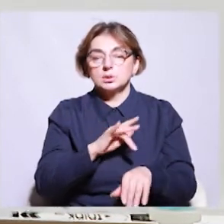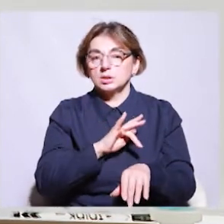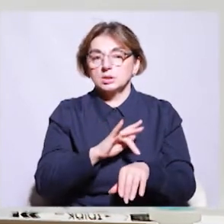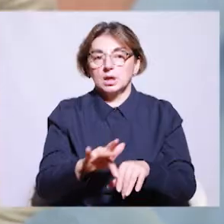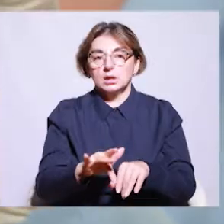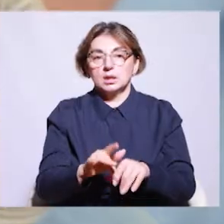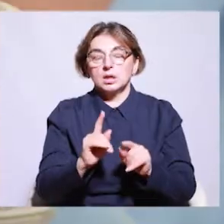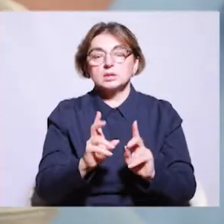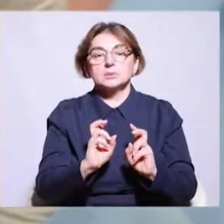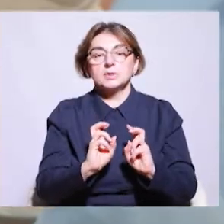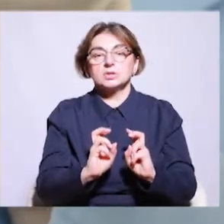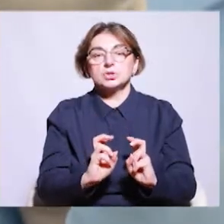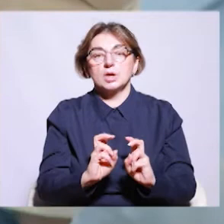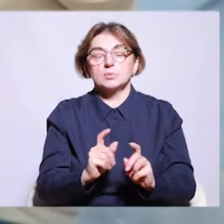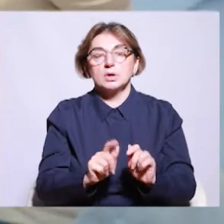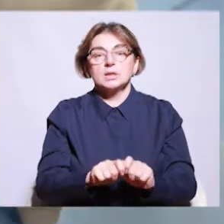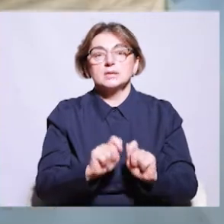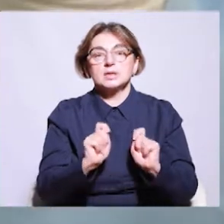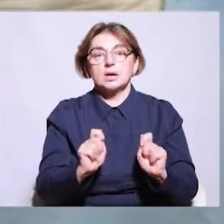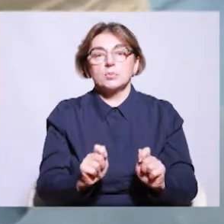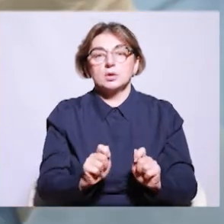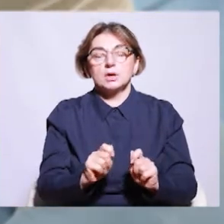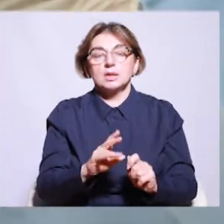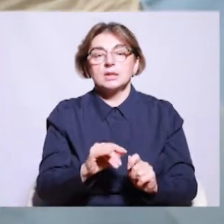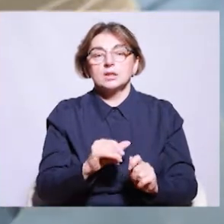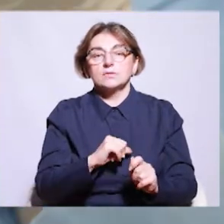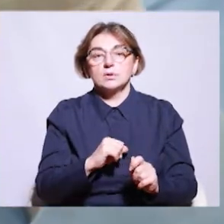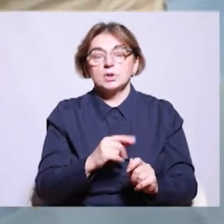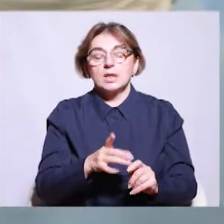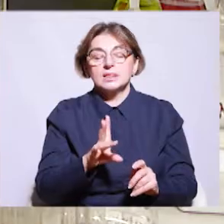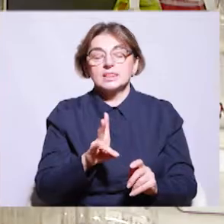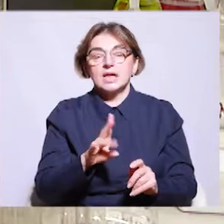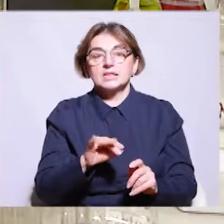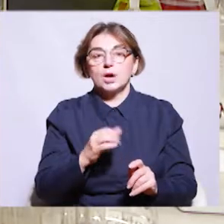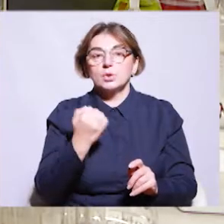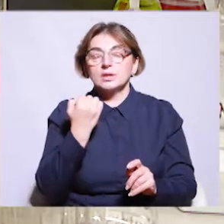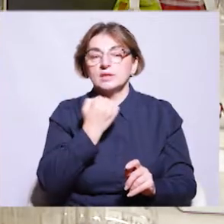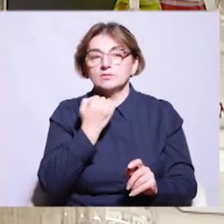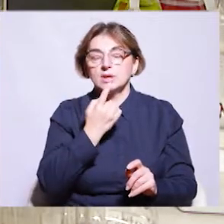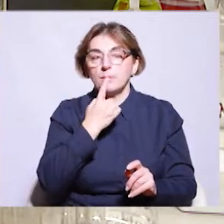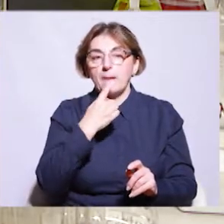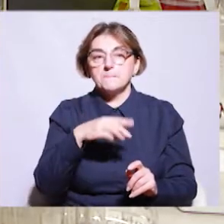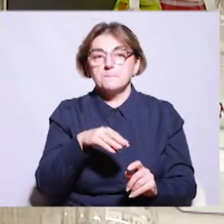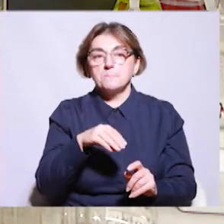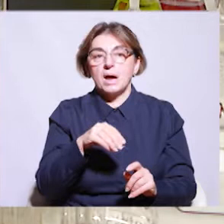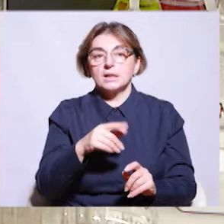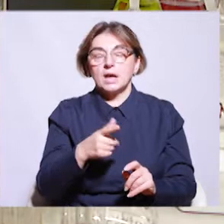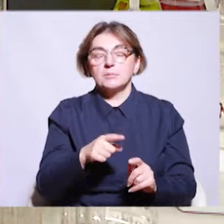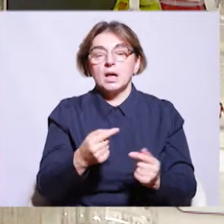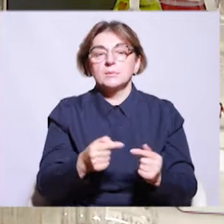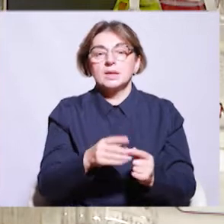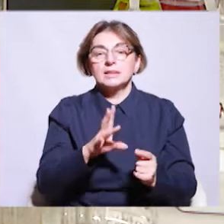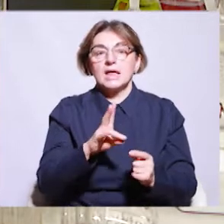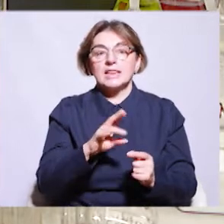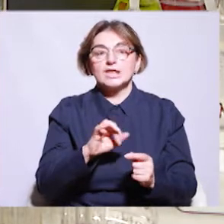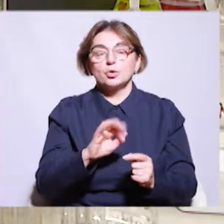გაქრა. ეს იმას ნიშნავს, რომ წარმოიქმნა ნეიტრალური ნივთიერება მარილი, კერძოდ ამ შემთხვევაში ნატრიუმის